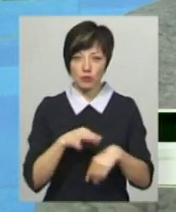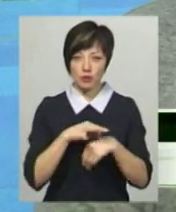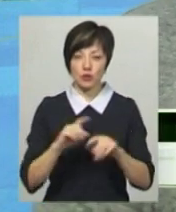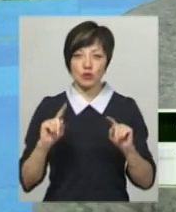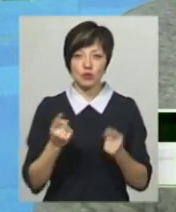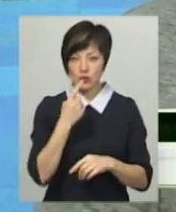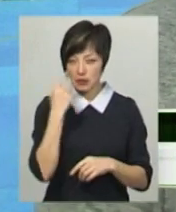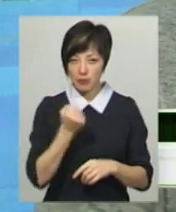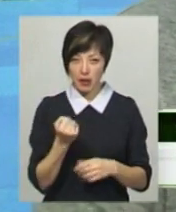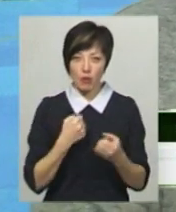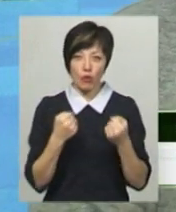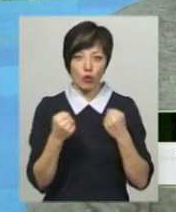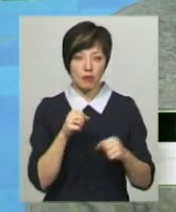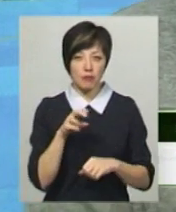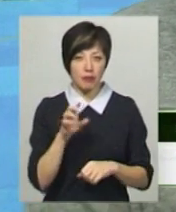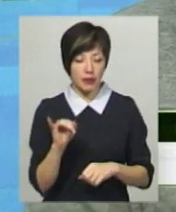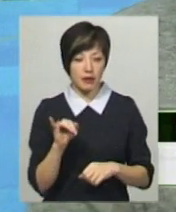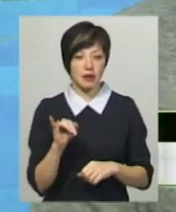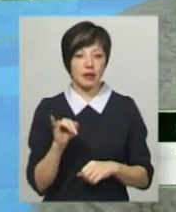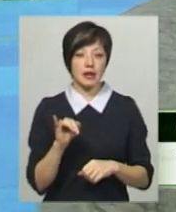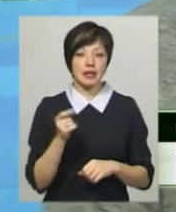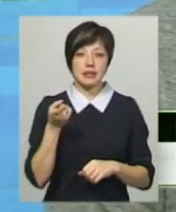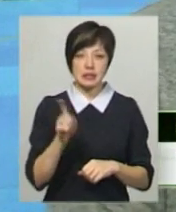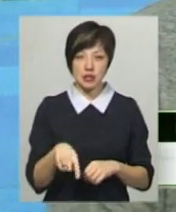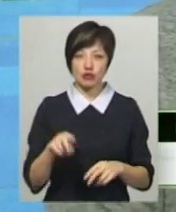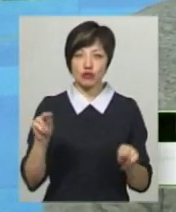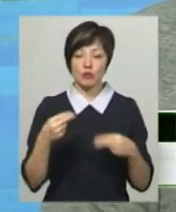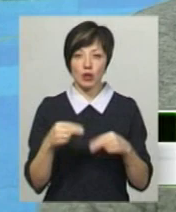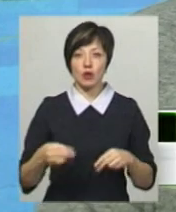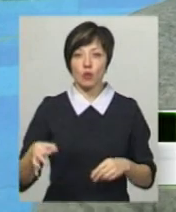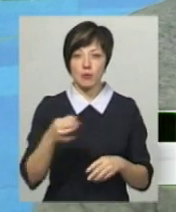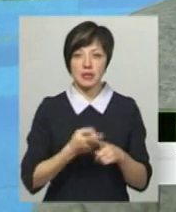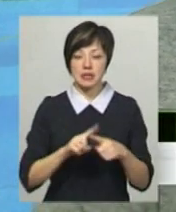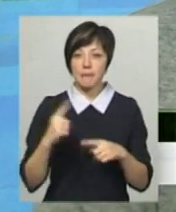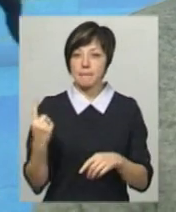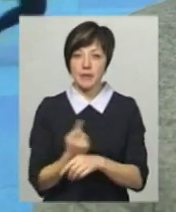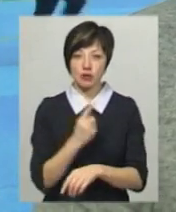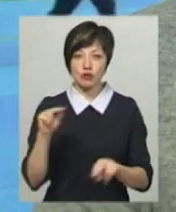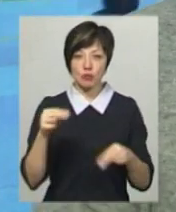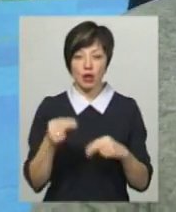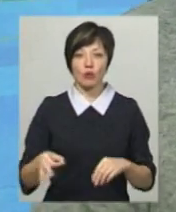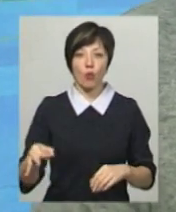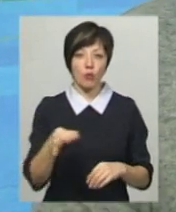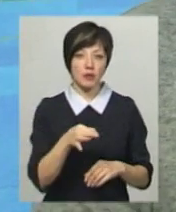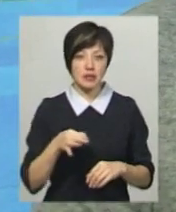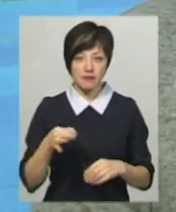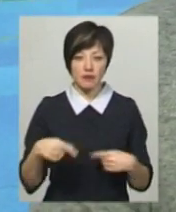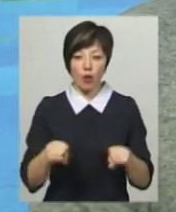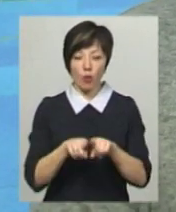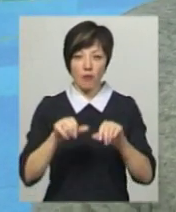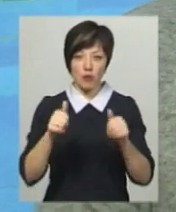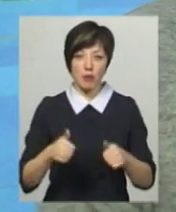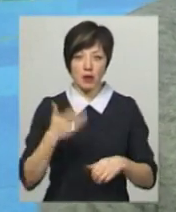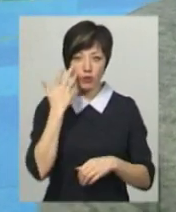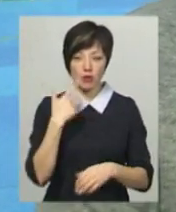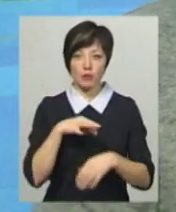дуже запеклій боротьбі. І, до речі, цей чемпіонат області – це перший чемпіонат області в такому форматі,